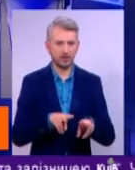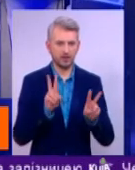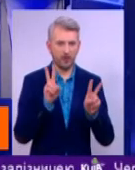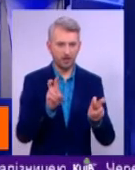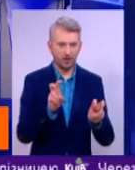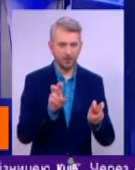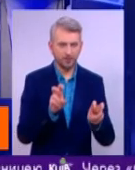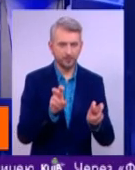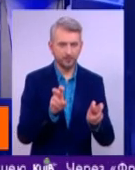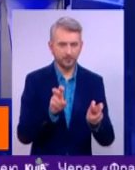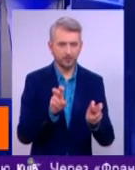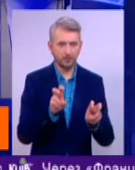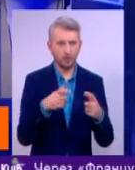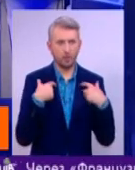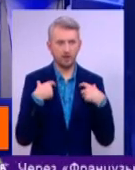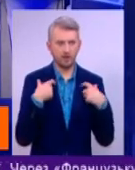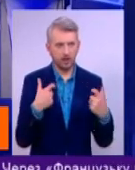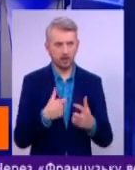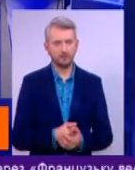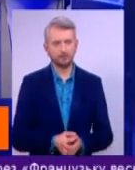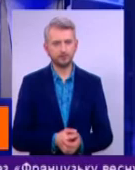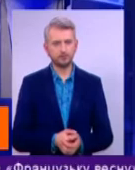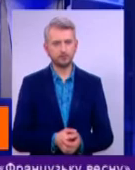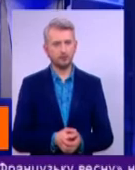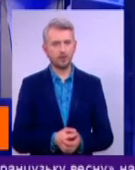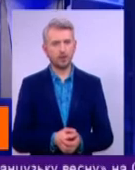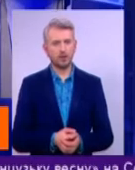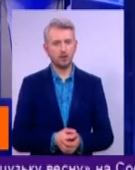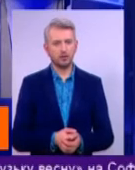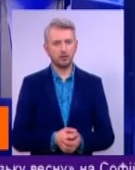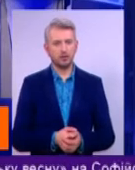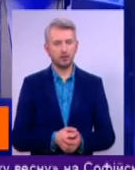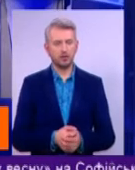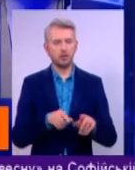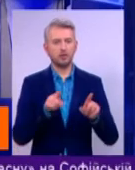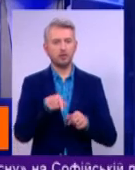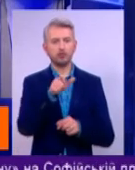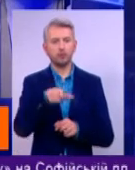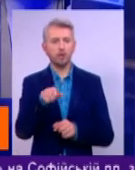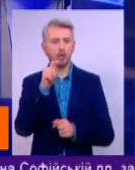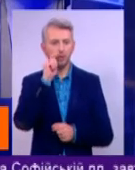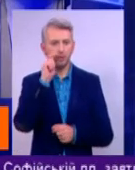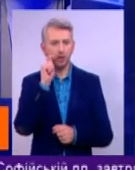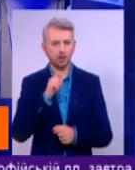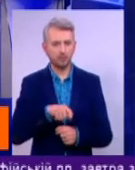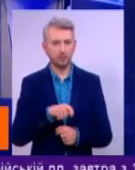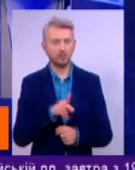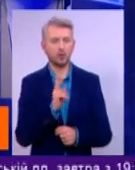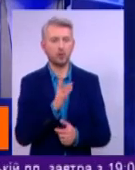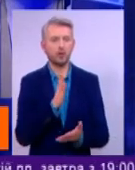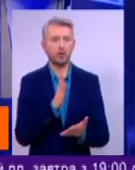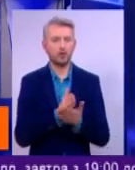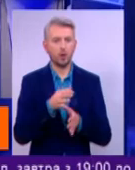спецзвання офіцера. Також громадяни України, які